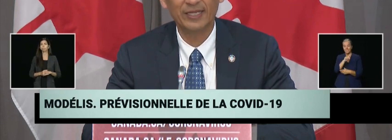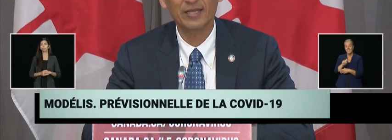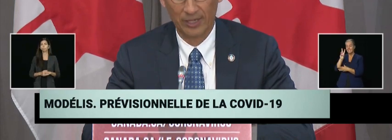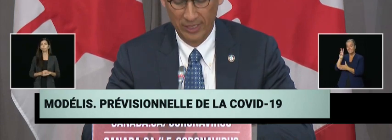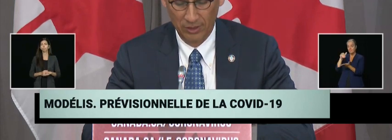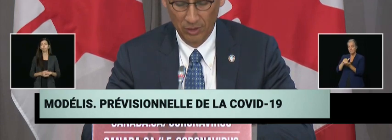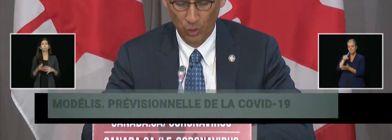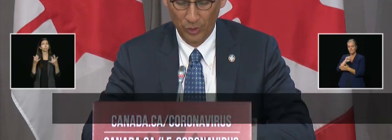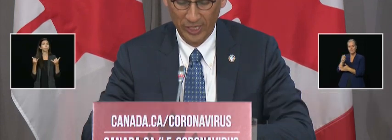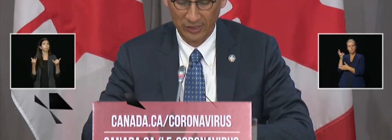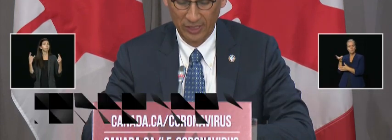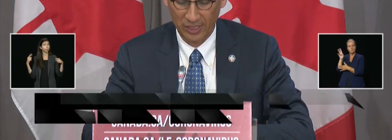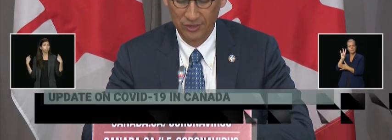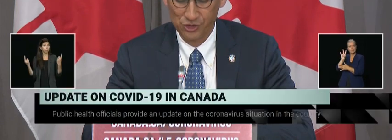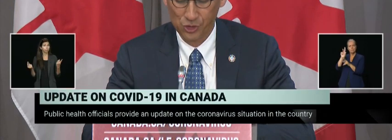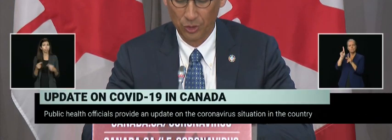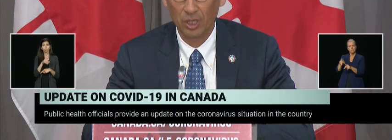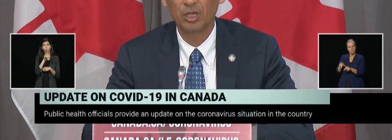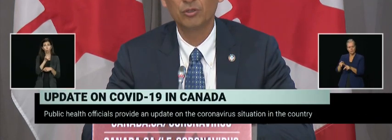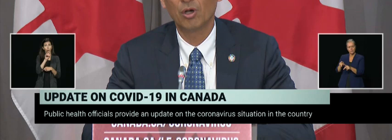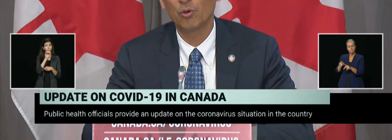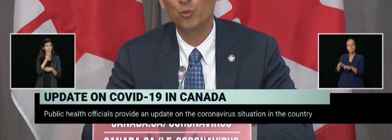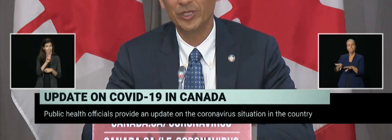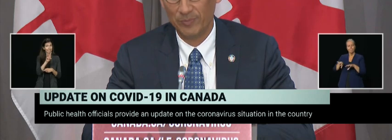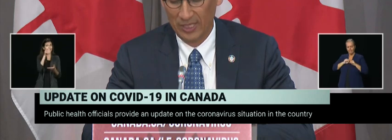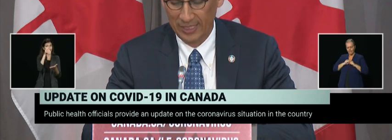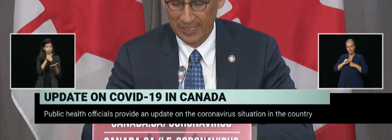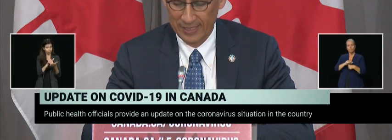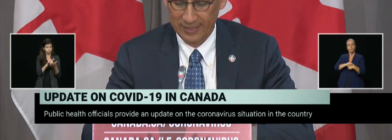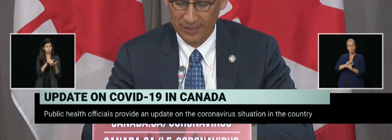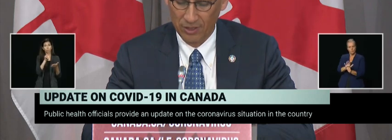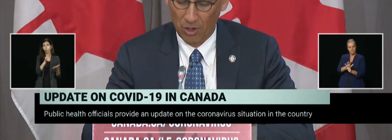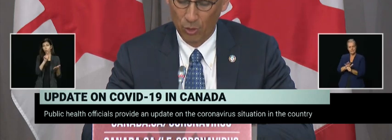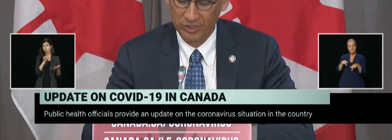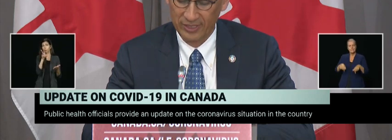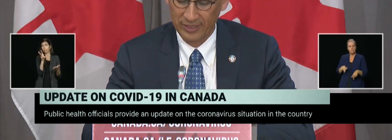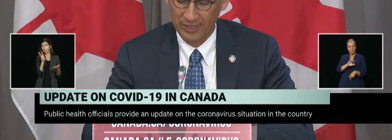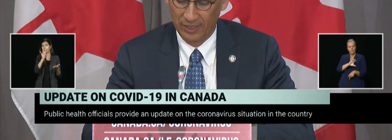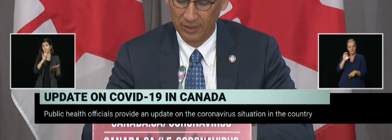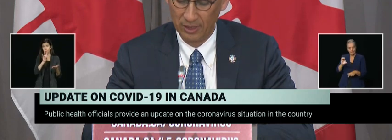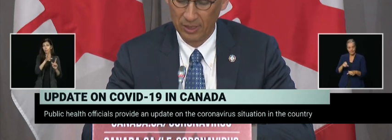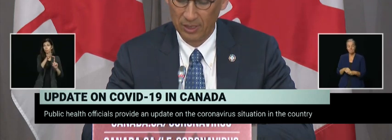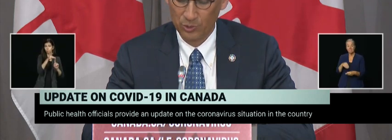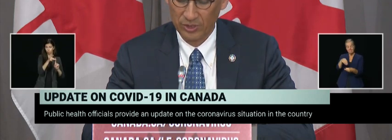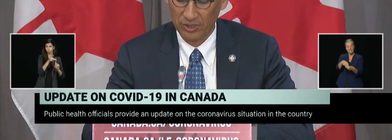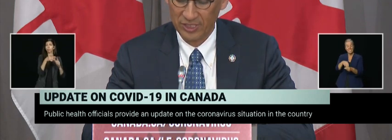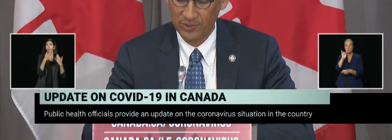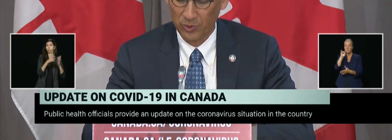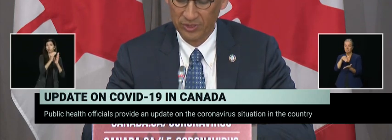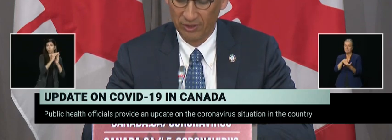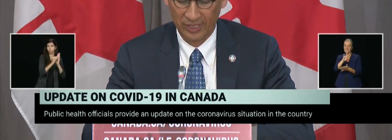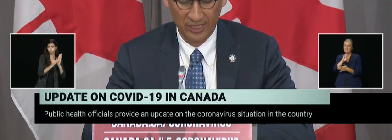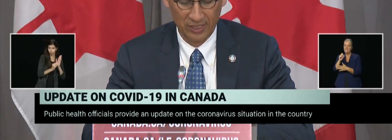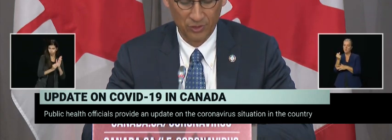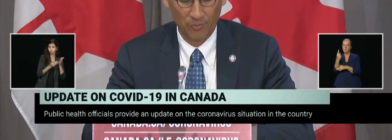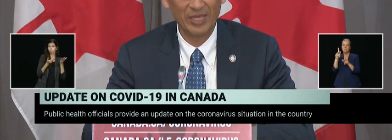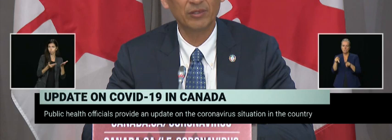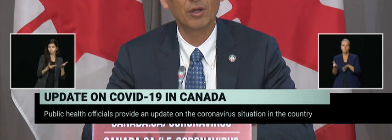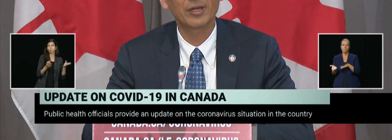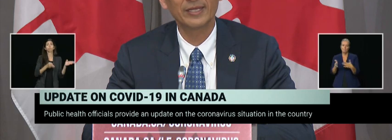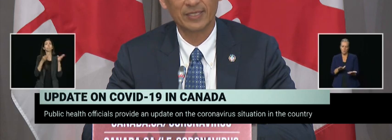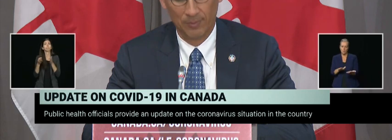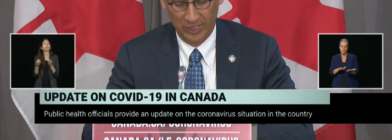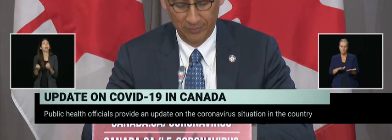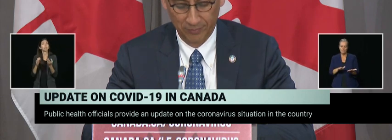ont été déclarés au Canada à ce jour, dont 8,711 décès. 66% des cas sont